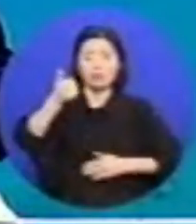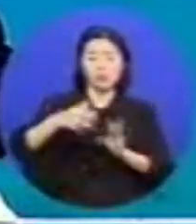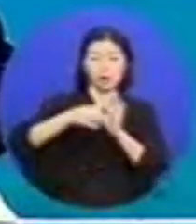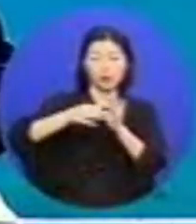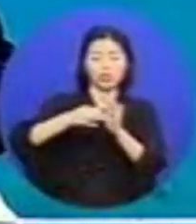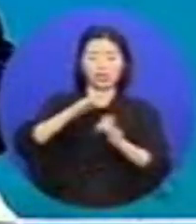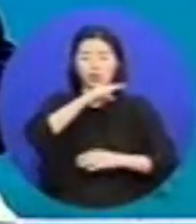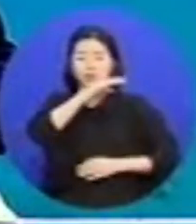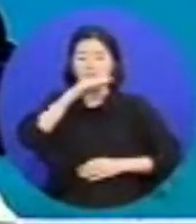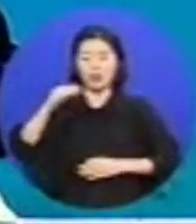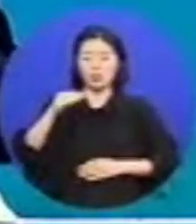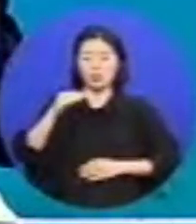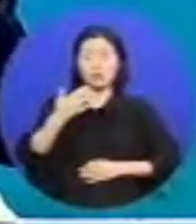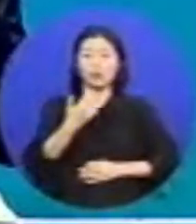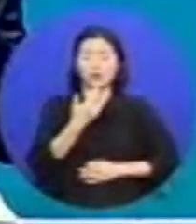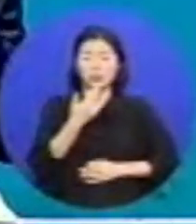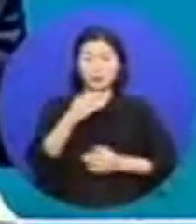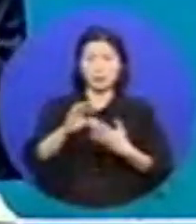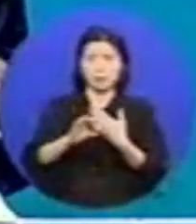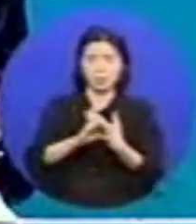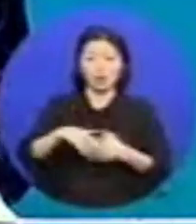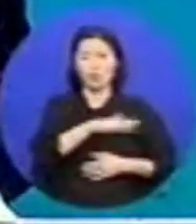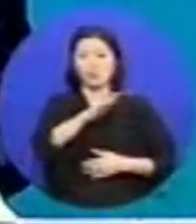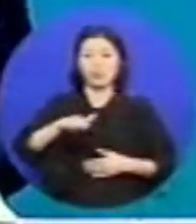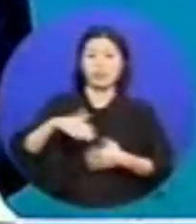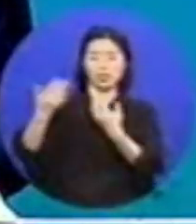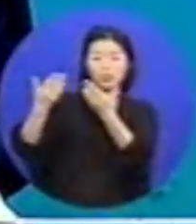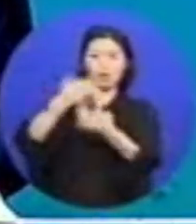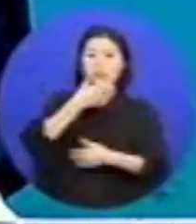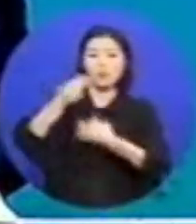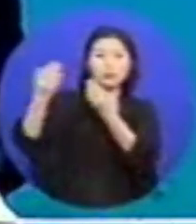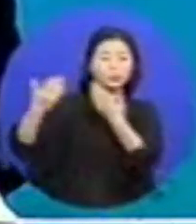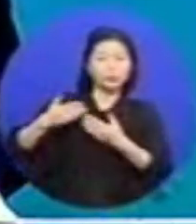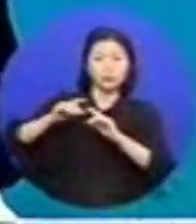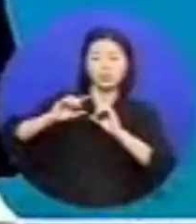바로 되어 있지 않으면 하나님 우리에게 복을 주시지 못해요.